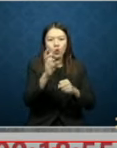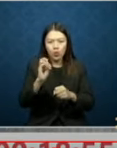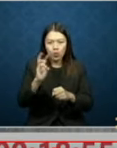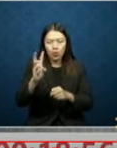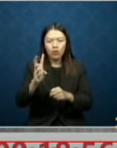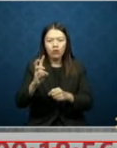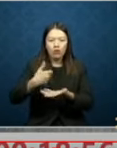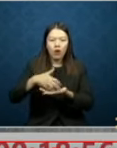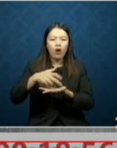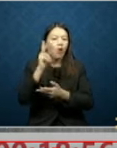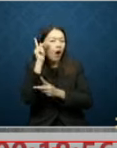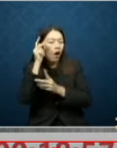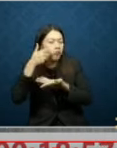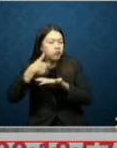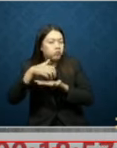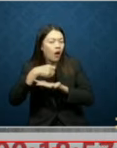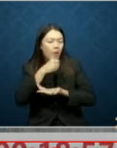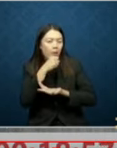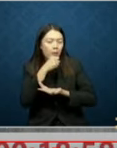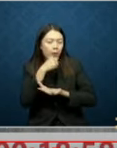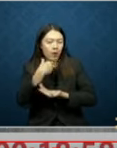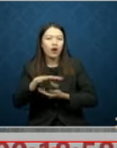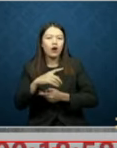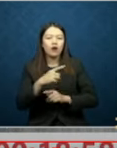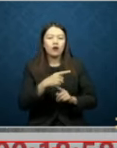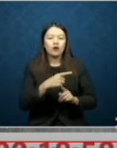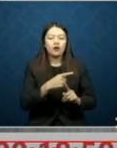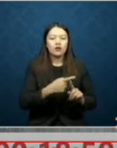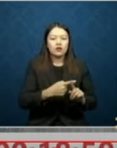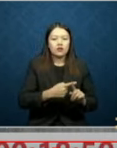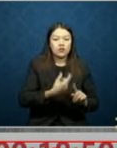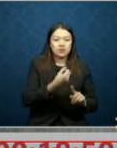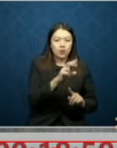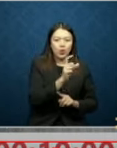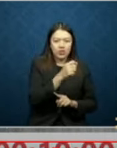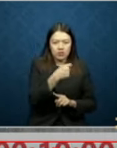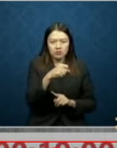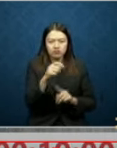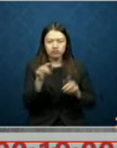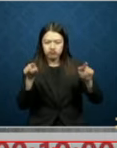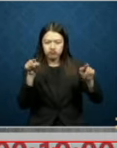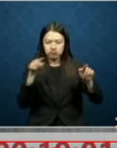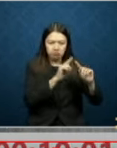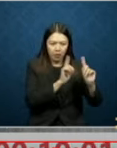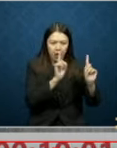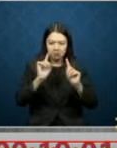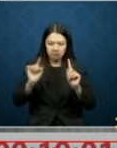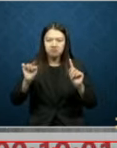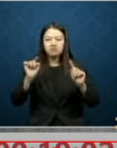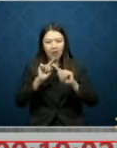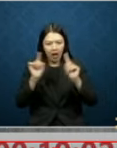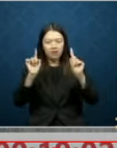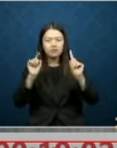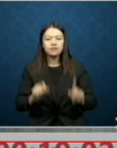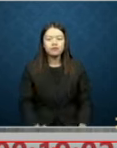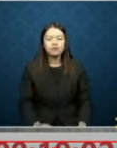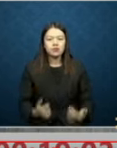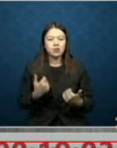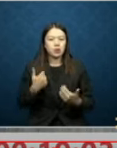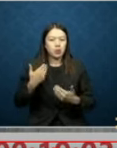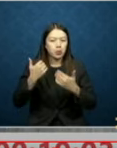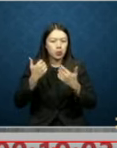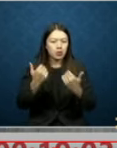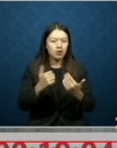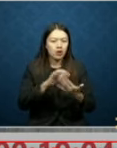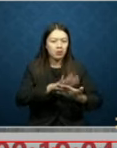แถลงต่อสื่อมวลชนที่เมื่อ10ธันวาคม2566มีความแตกต่างกันและจนถึงบัดนี้การดำเนินการตามน